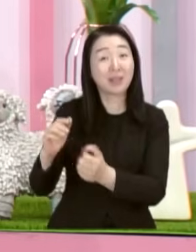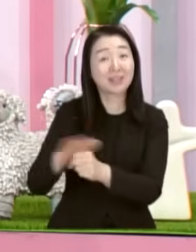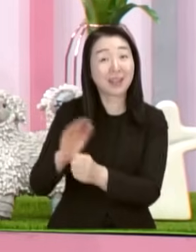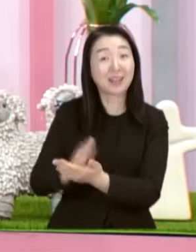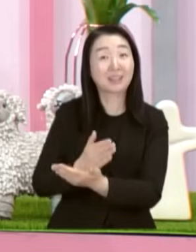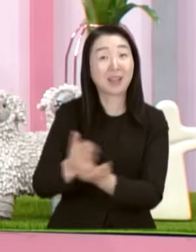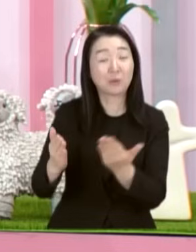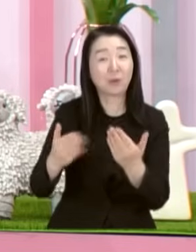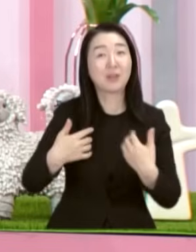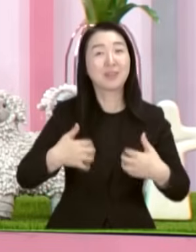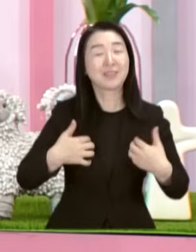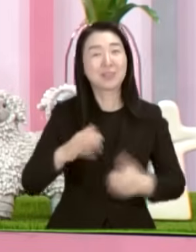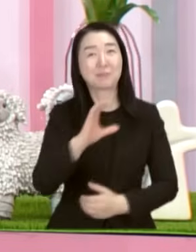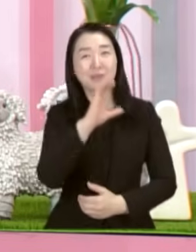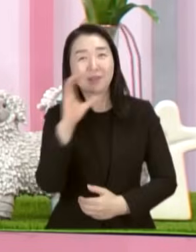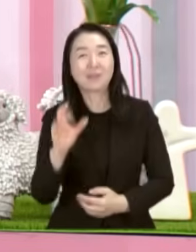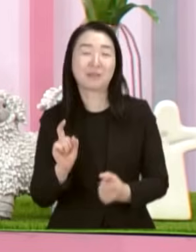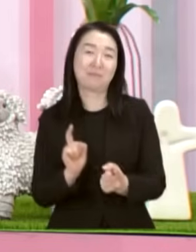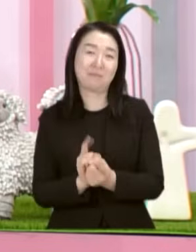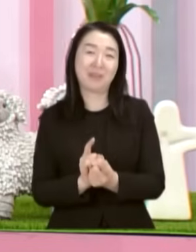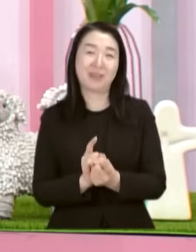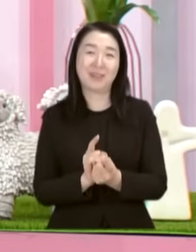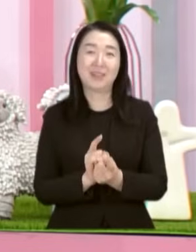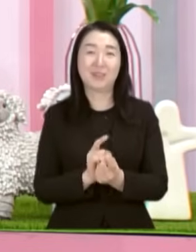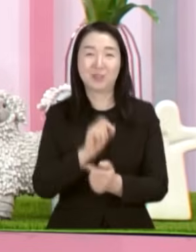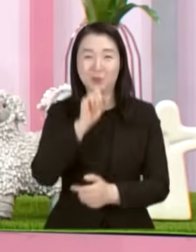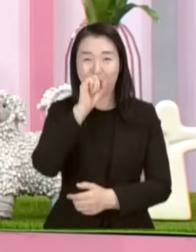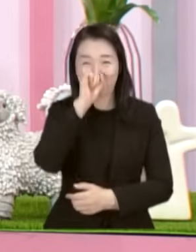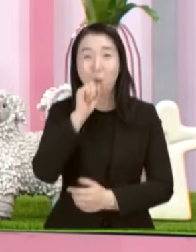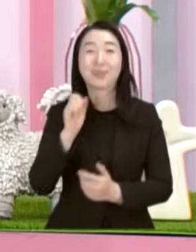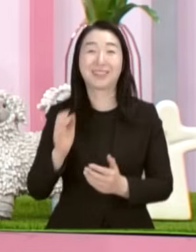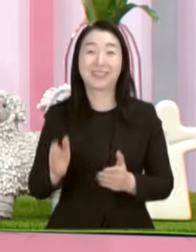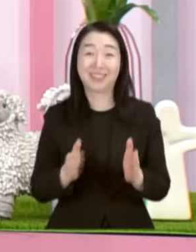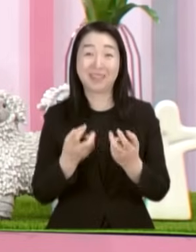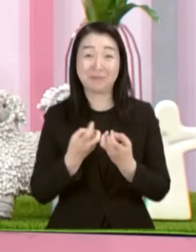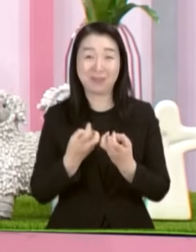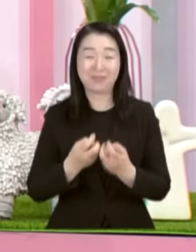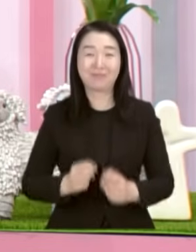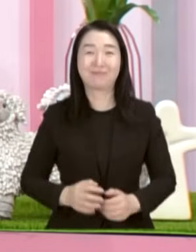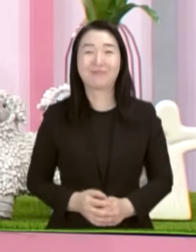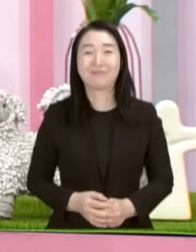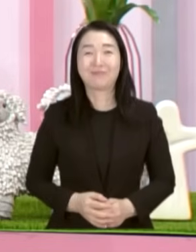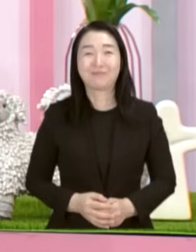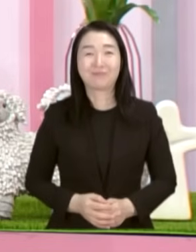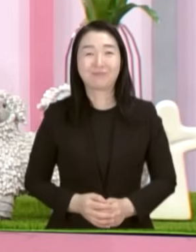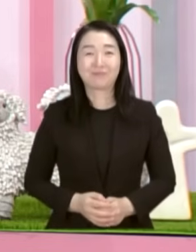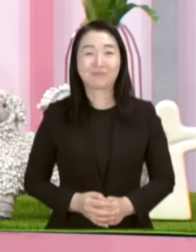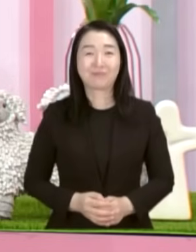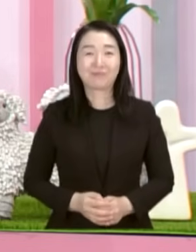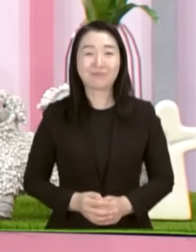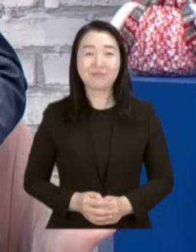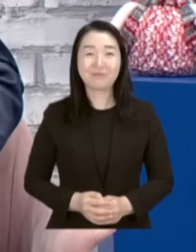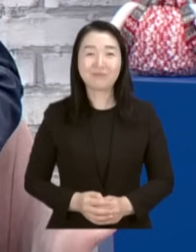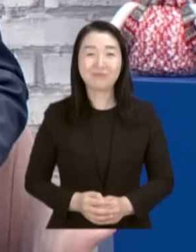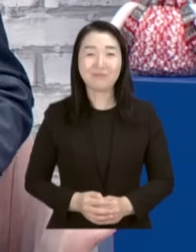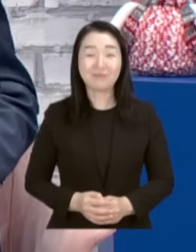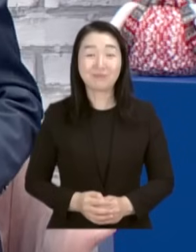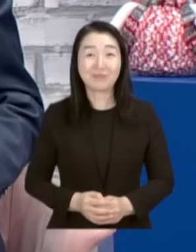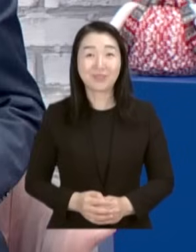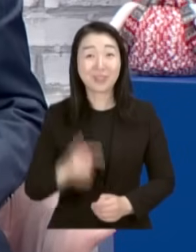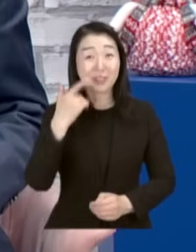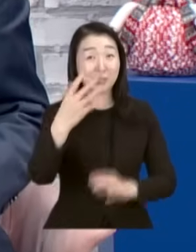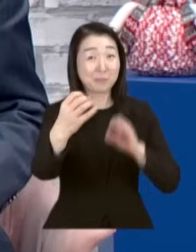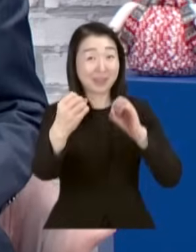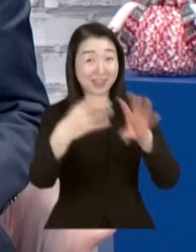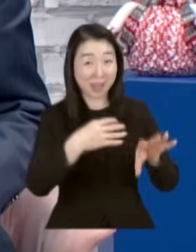나누시는 것이 기쁜 성탄 맞이하는 가장 바른 길입니다. 아, 아멘. 예. 예. 네. 앞에 질문에